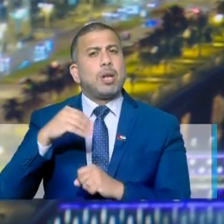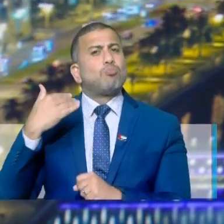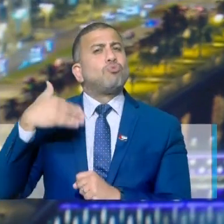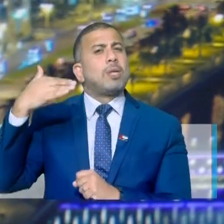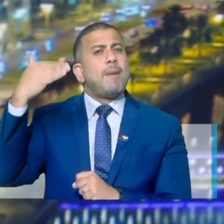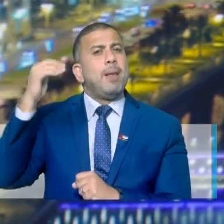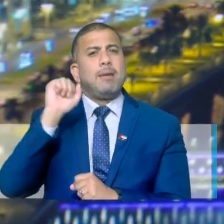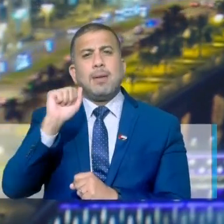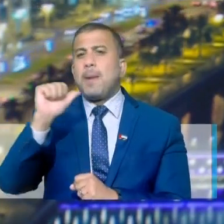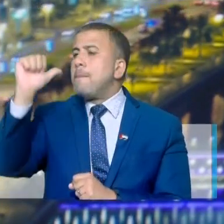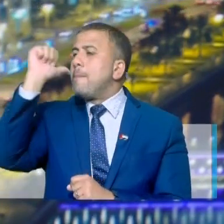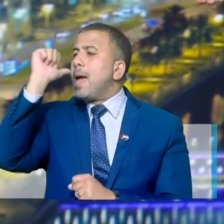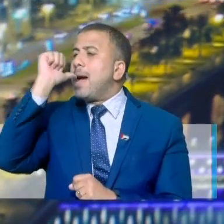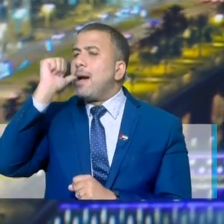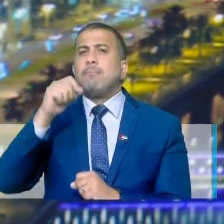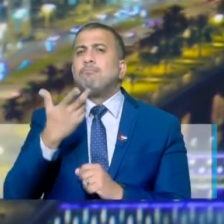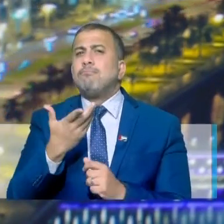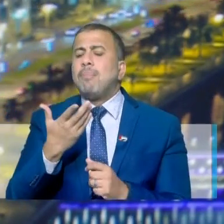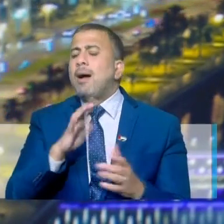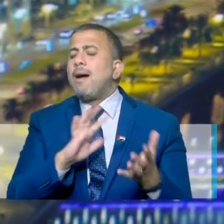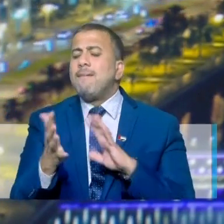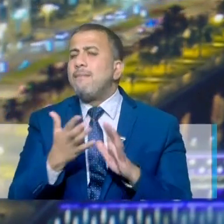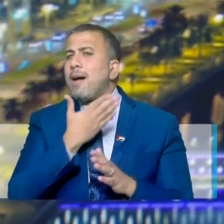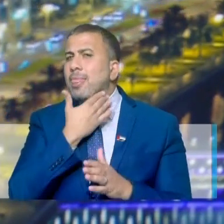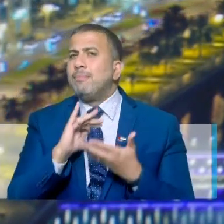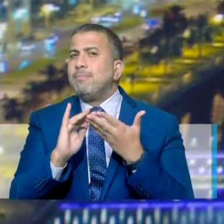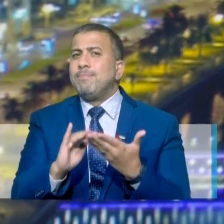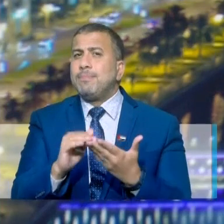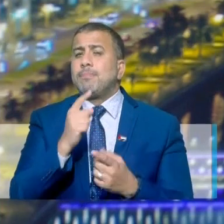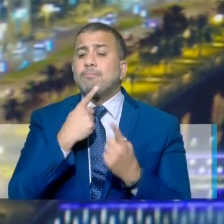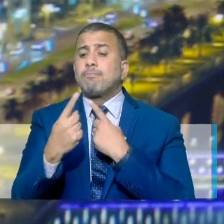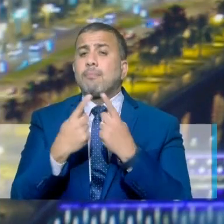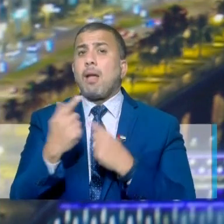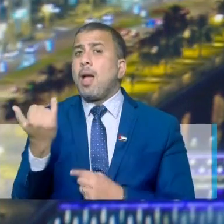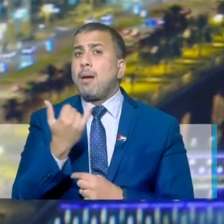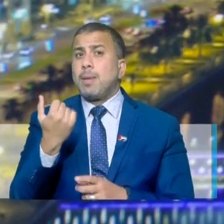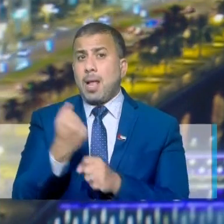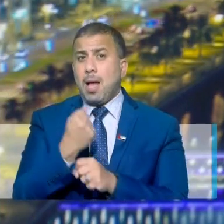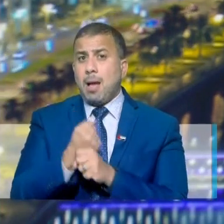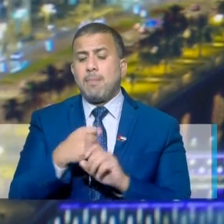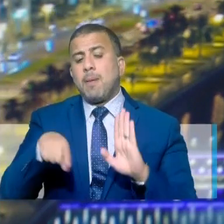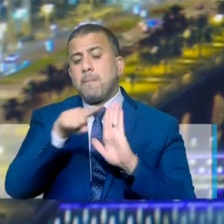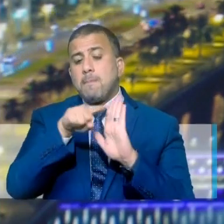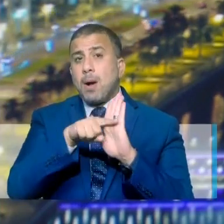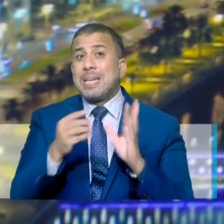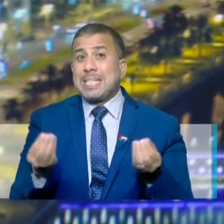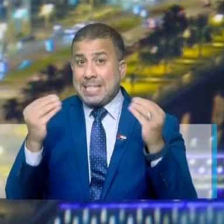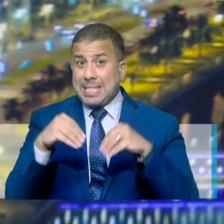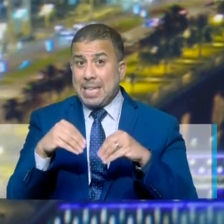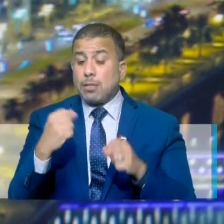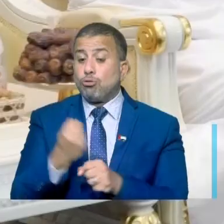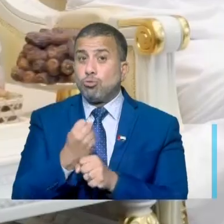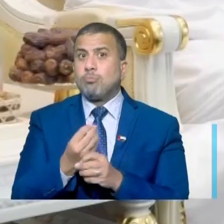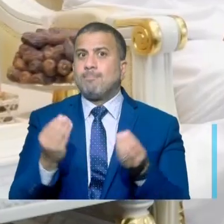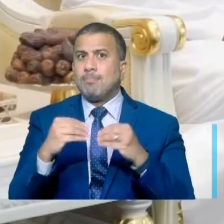المستقبليه في مجال المياه وخدمتها واكد سموه خلال اللقاء اهميه العمل على محاور زياده الكفاءه